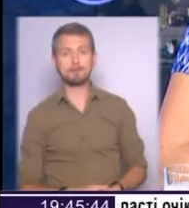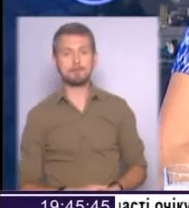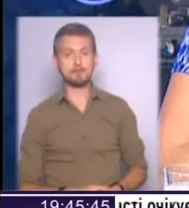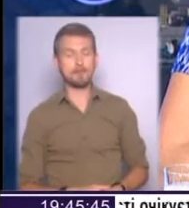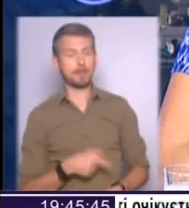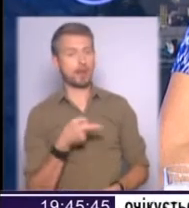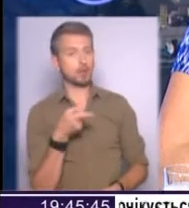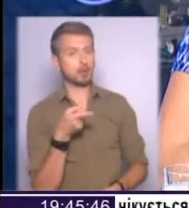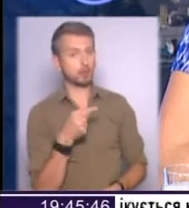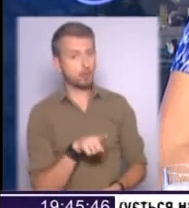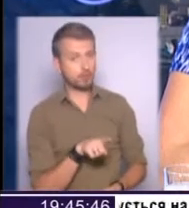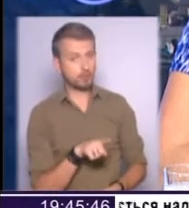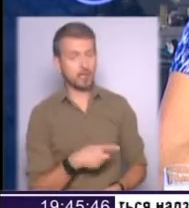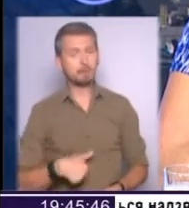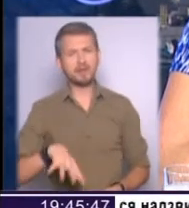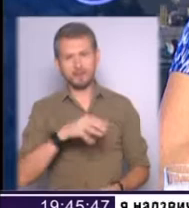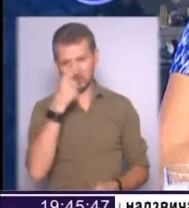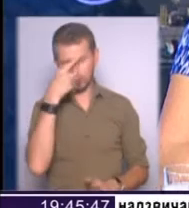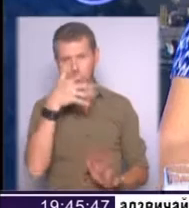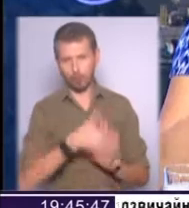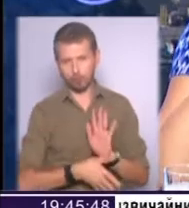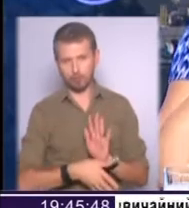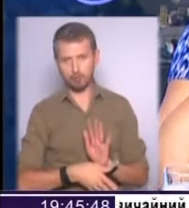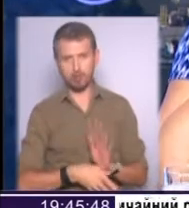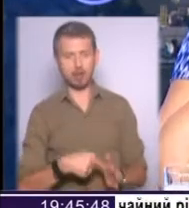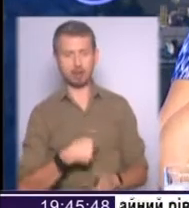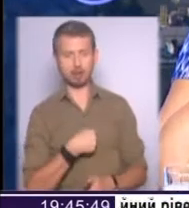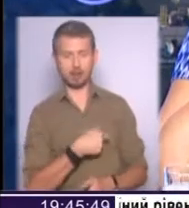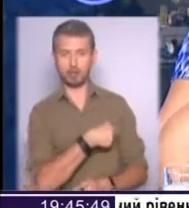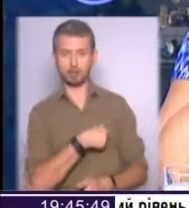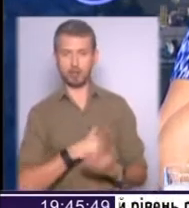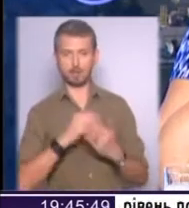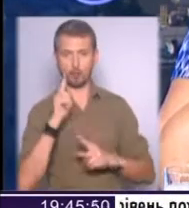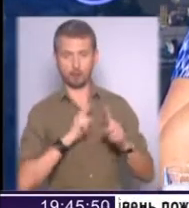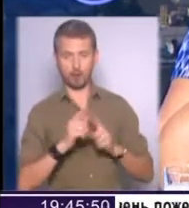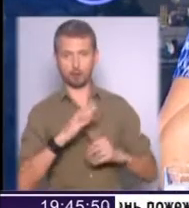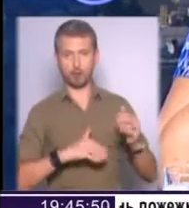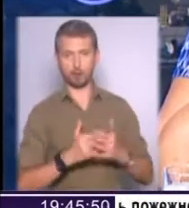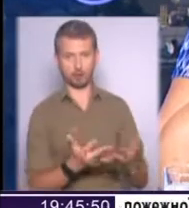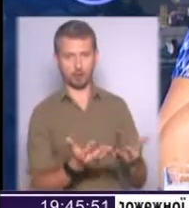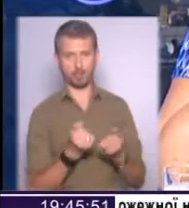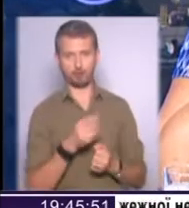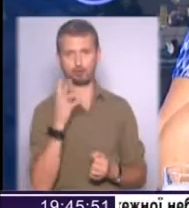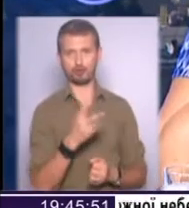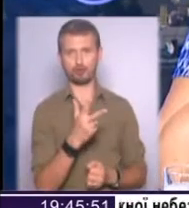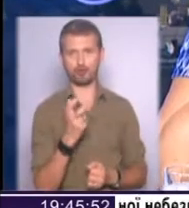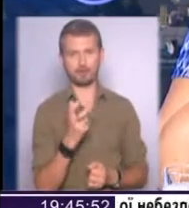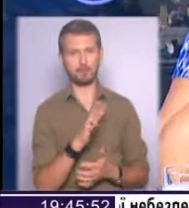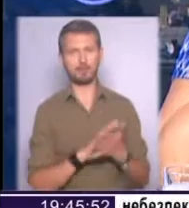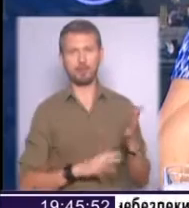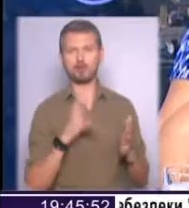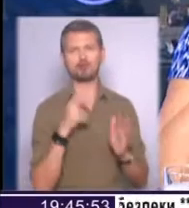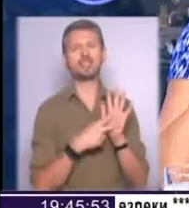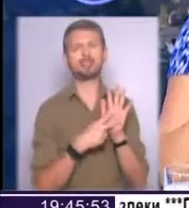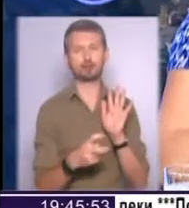Тому ми всі усвідомлюємо, і я як депутат Верховної Ради, який на руки отримує 4300, вибачте,